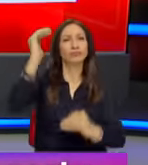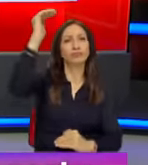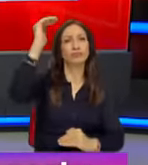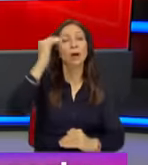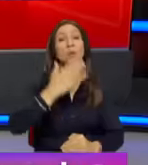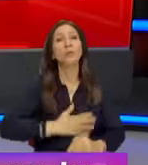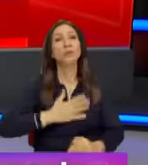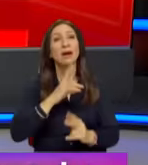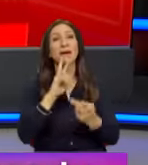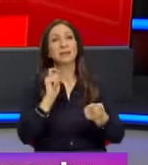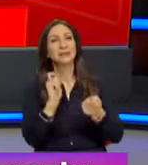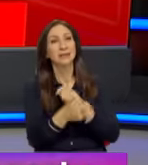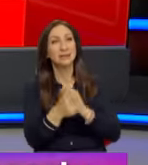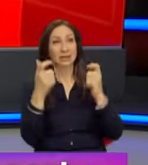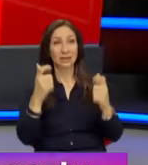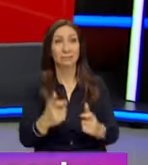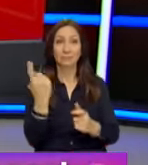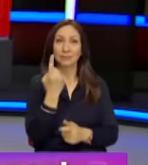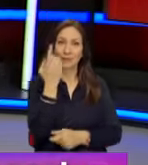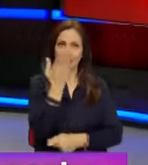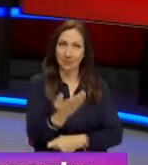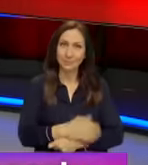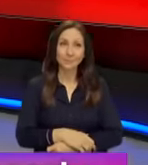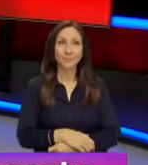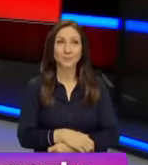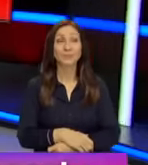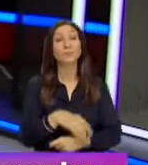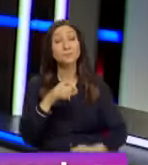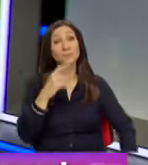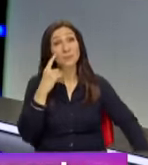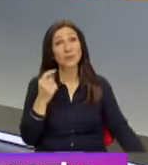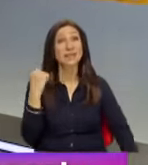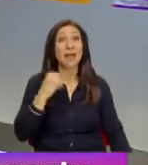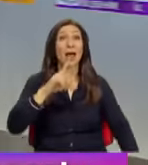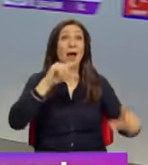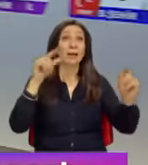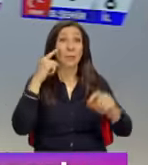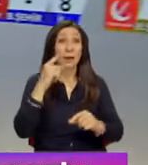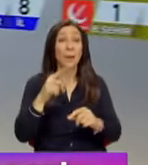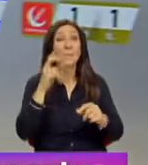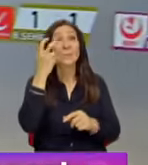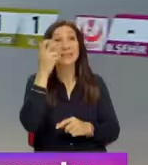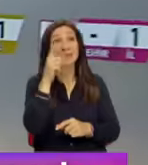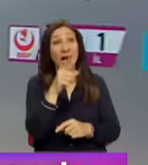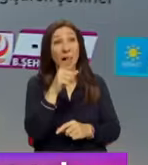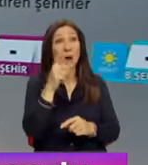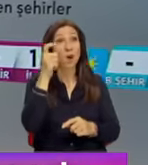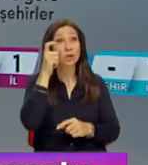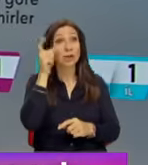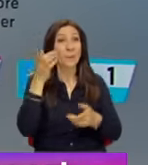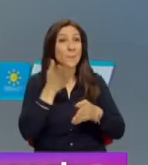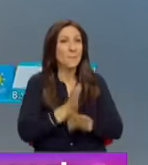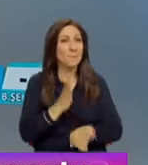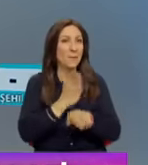Bursa yine renk değiştiren şehirlerden birisi oldu. Şimdi gelelim tekrar haritaya bakalım. Manisa, Özgür